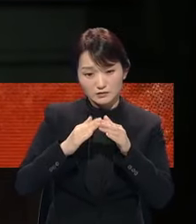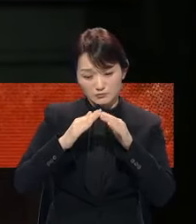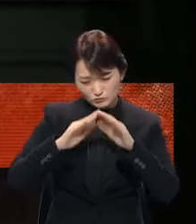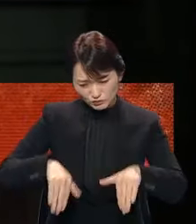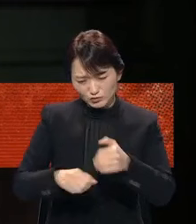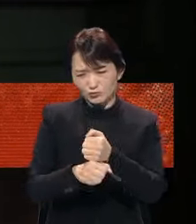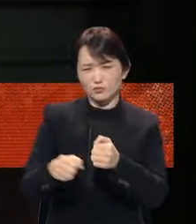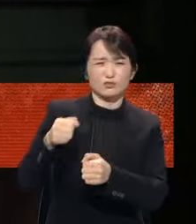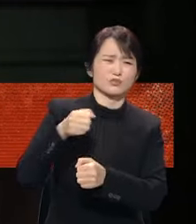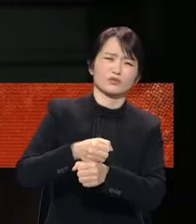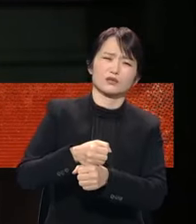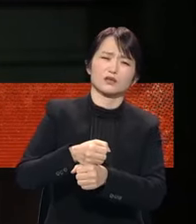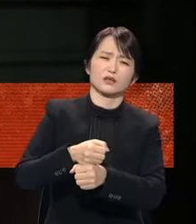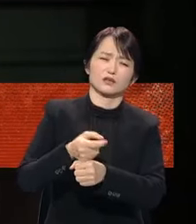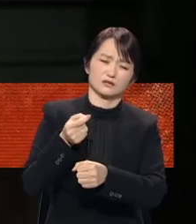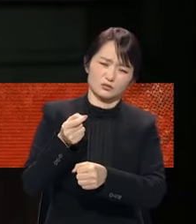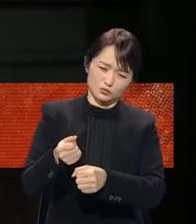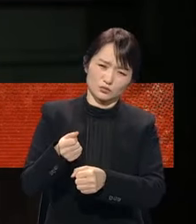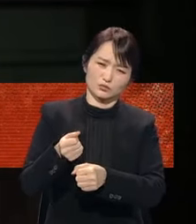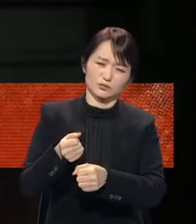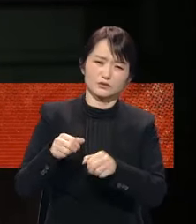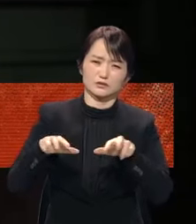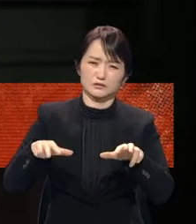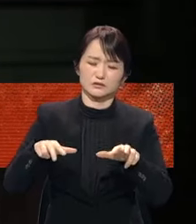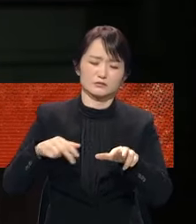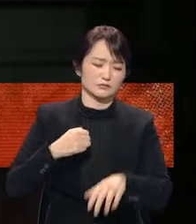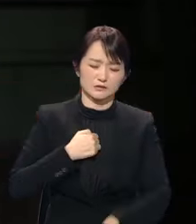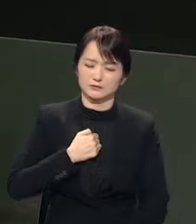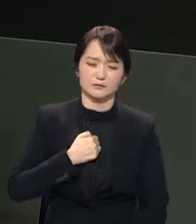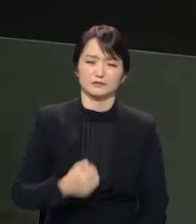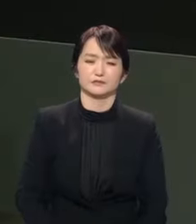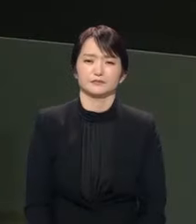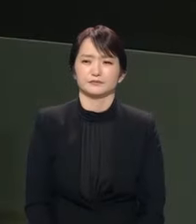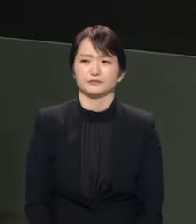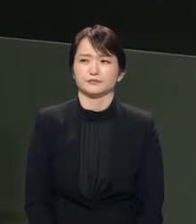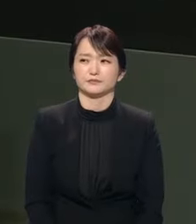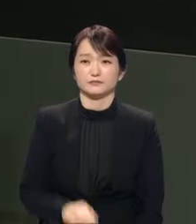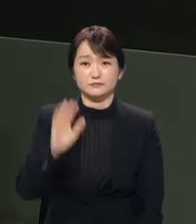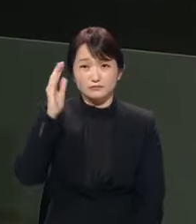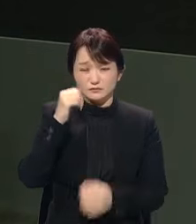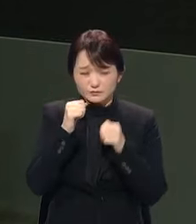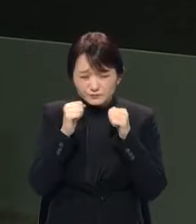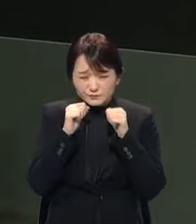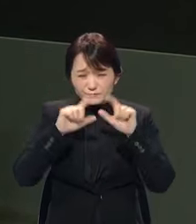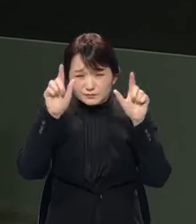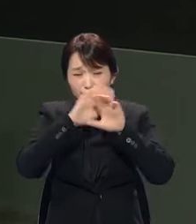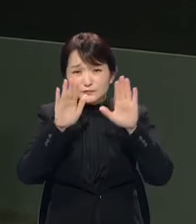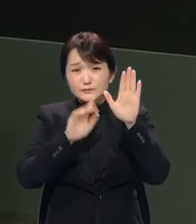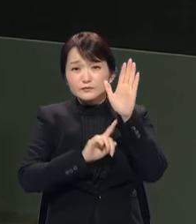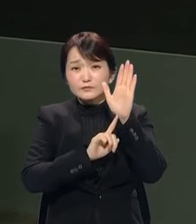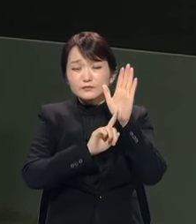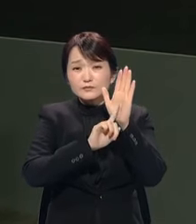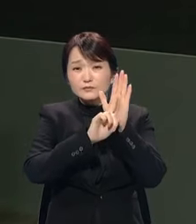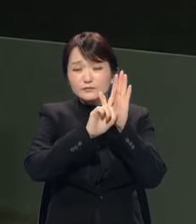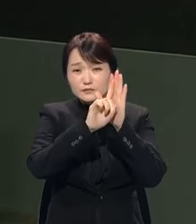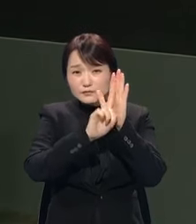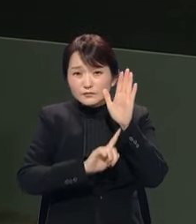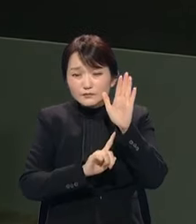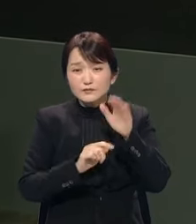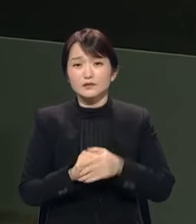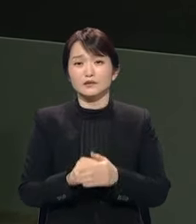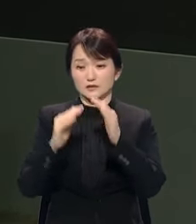너무 적은 돈이다, 답답하다라고 전해오셨습니다. 백 변호사님, 요즘처럼 추운 날씨에 천장 뚫린 집에서 어떻게 살아?